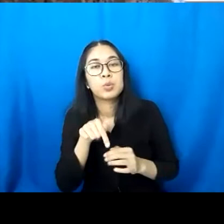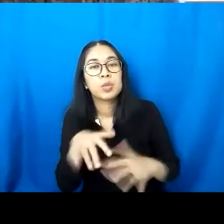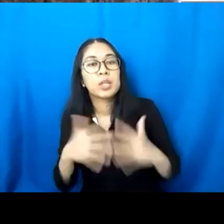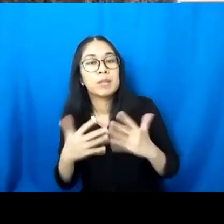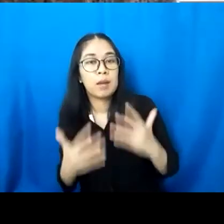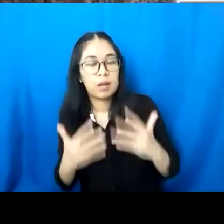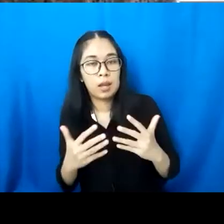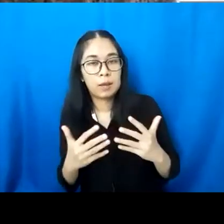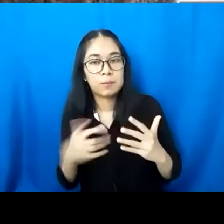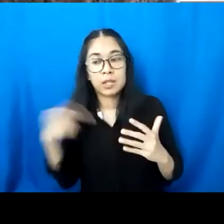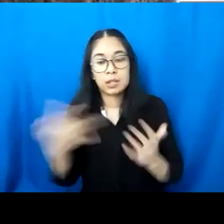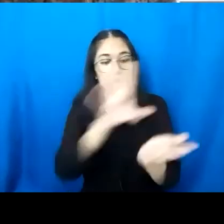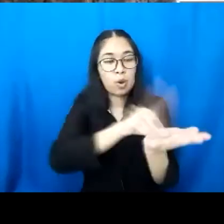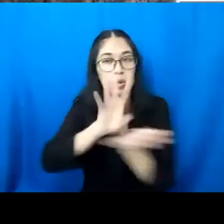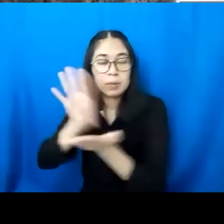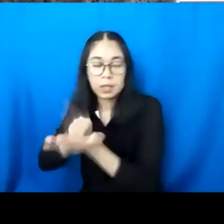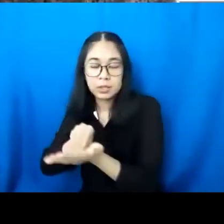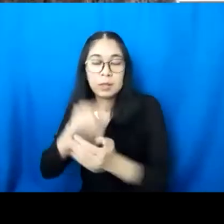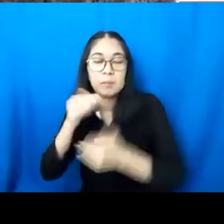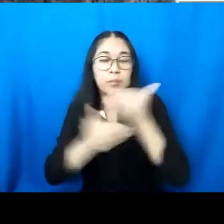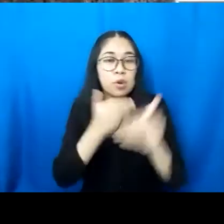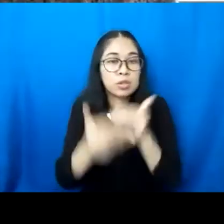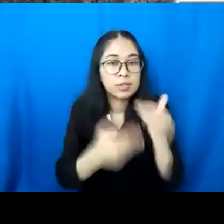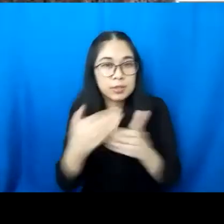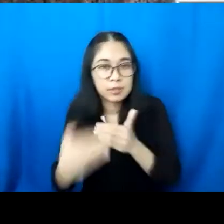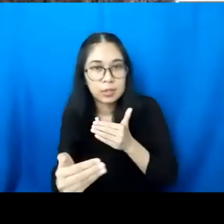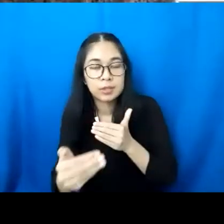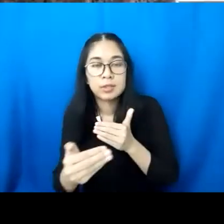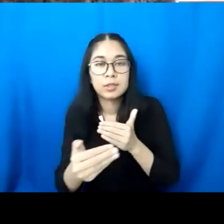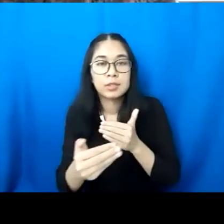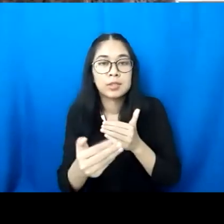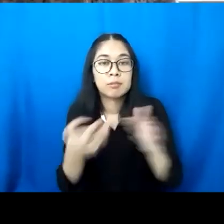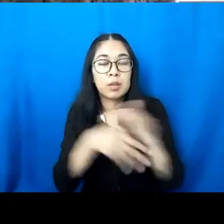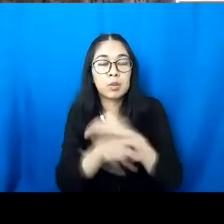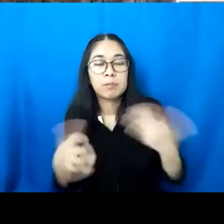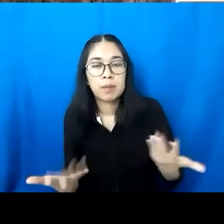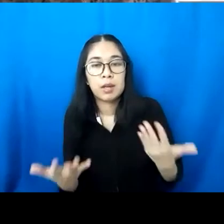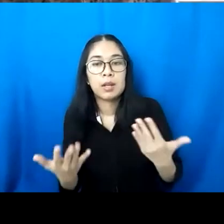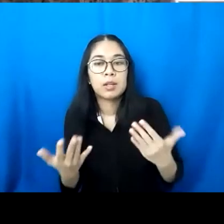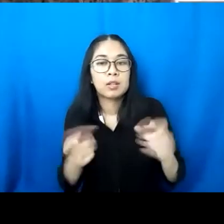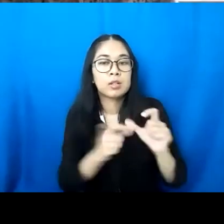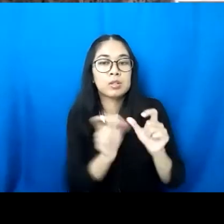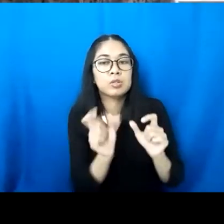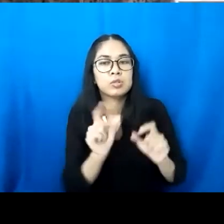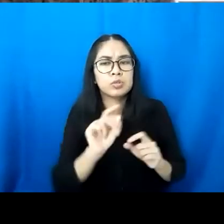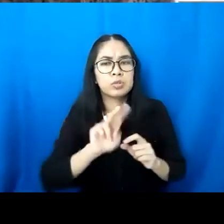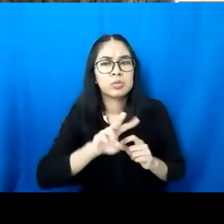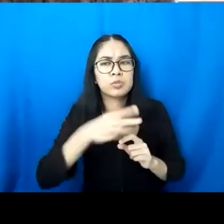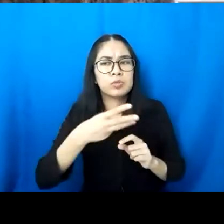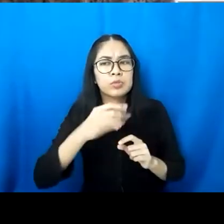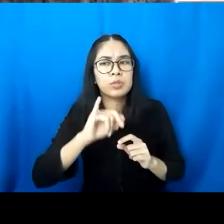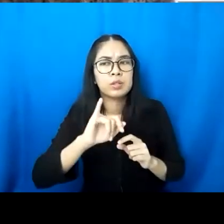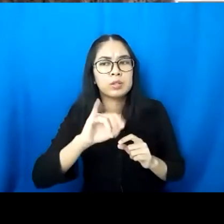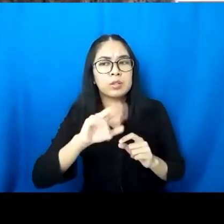bisa mendokumentasikan proses-proses ini melalui sebuah surveillance. Dan kita juga akan tadi